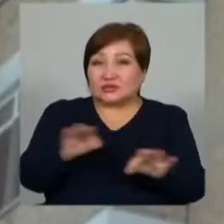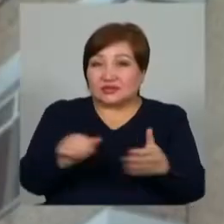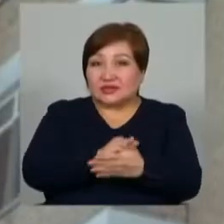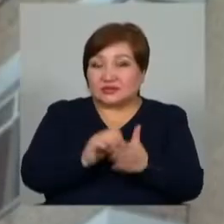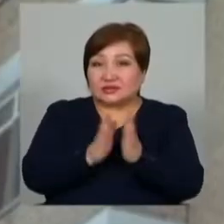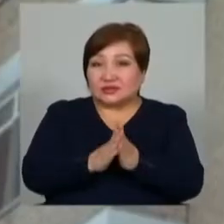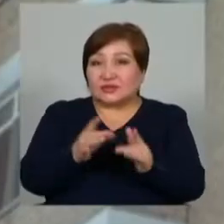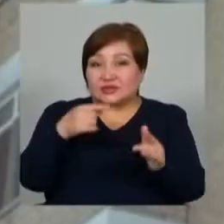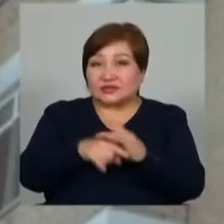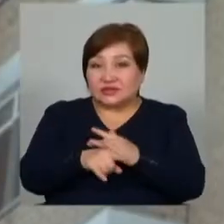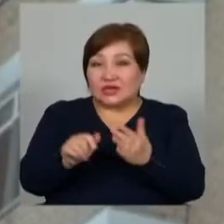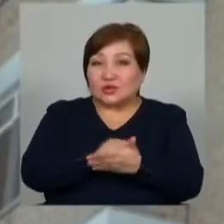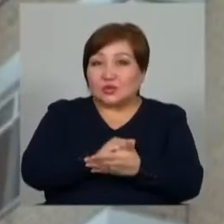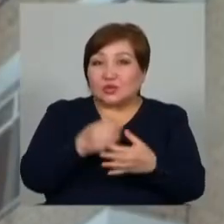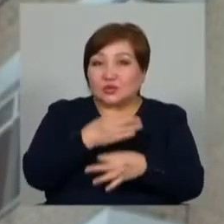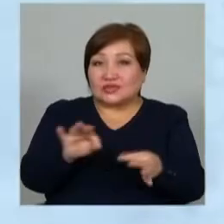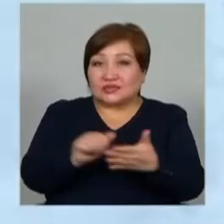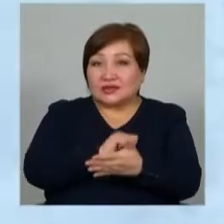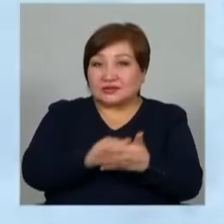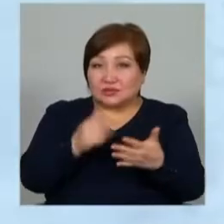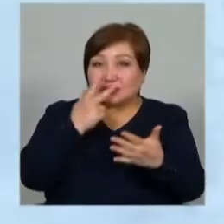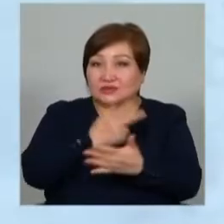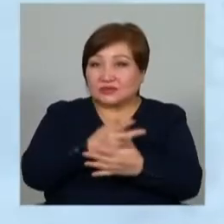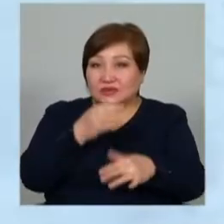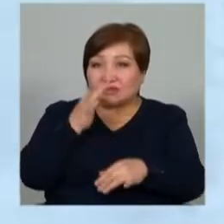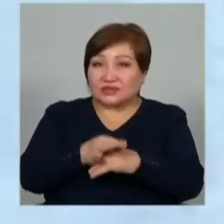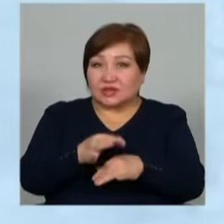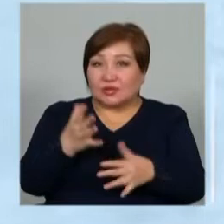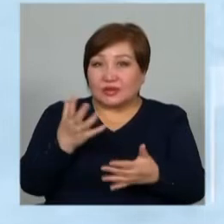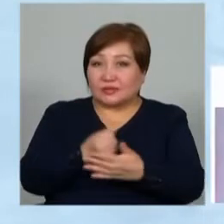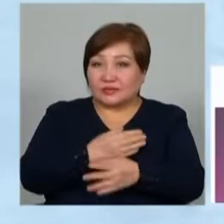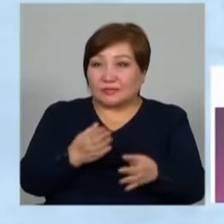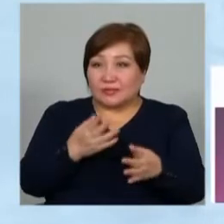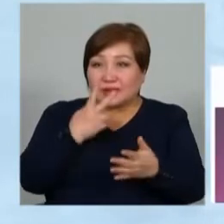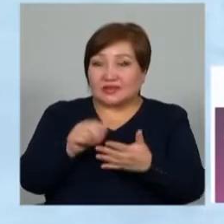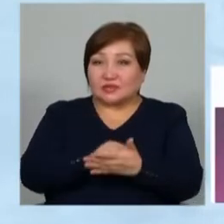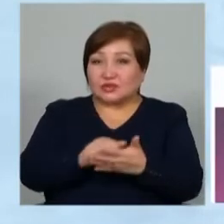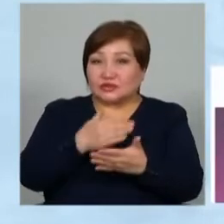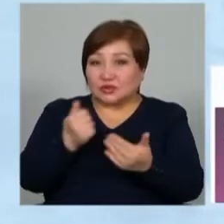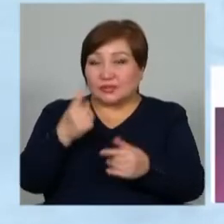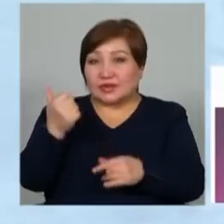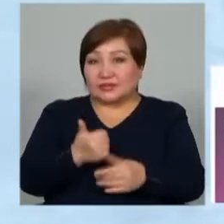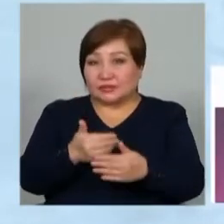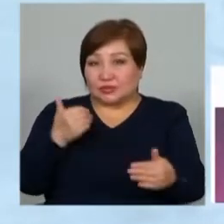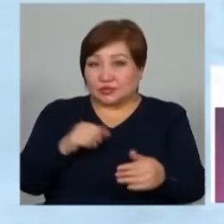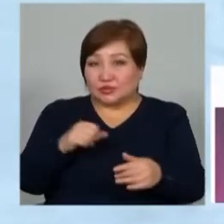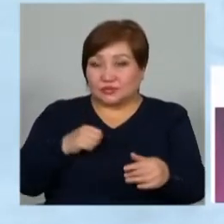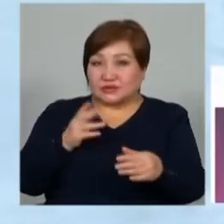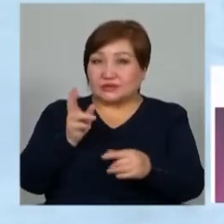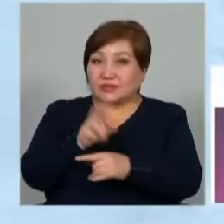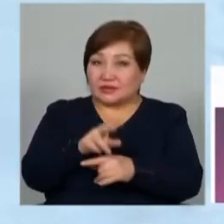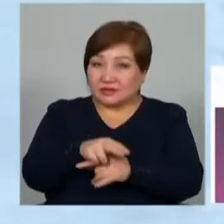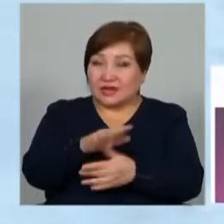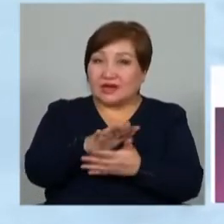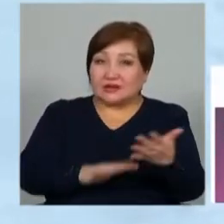қағаздарды көрсетеміз деп әлі жауап қатпапты. СЭС-тенде құжат жоқ. Бір апта бұрын өзіміз барып СЭС-ке арыз